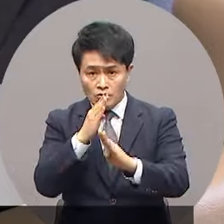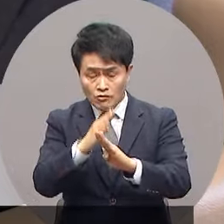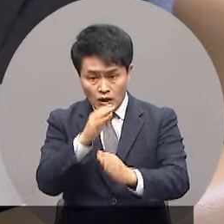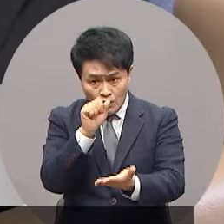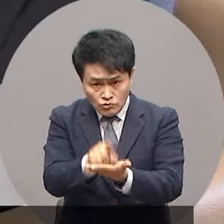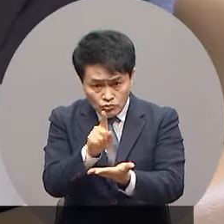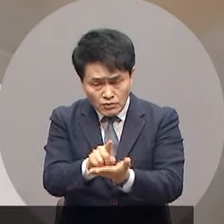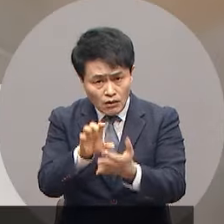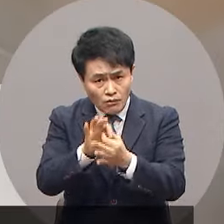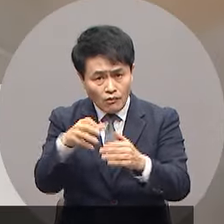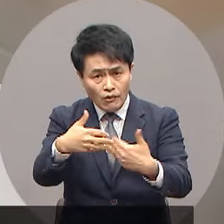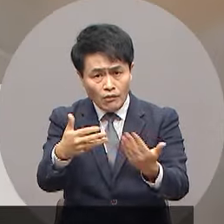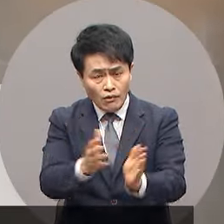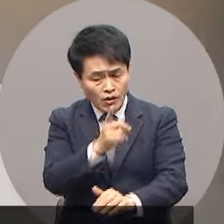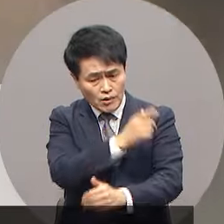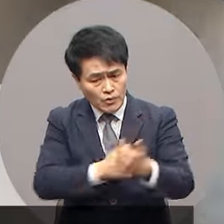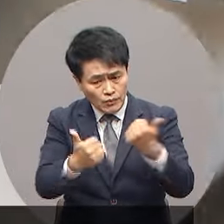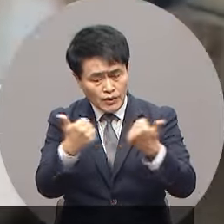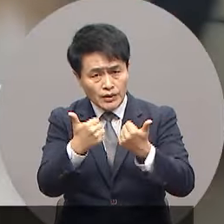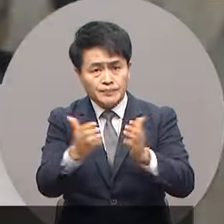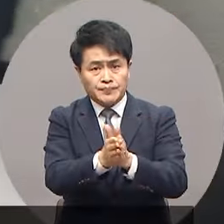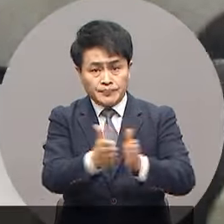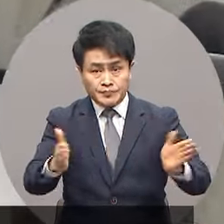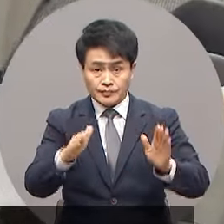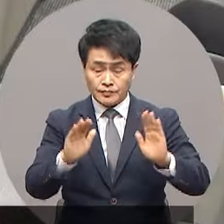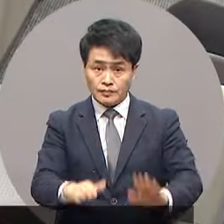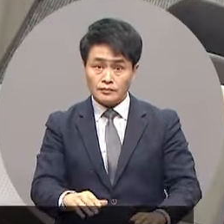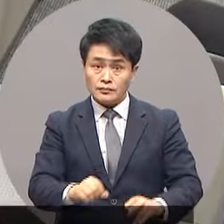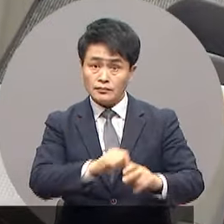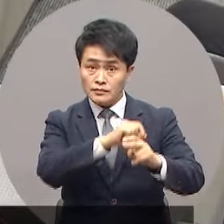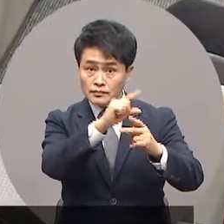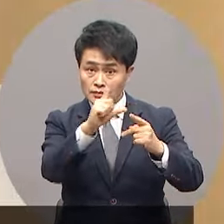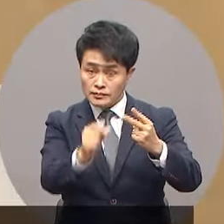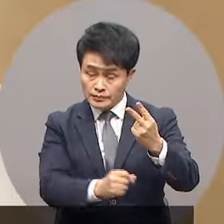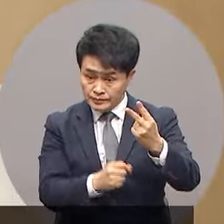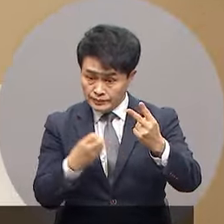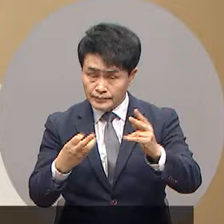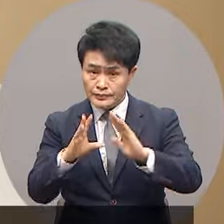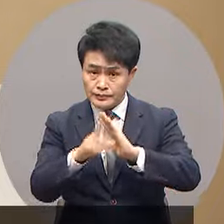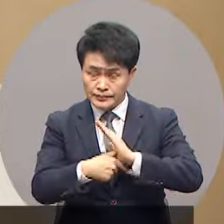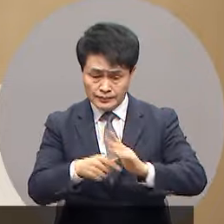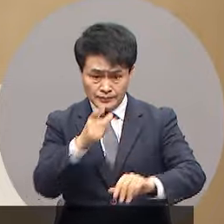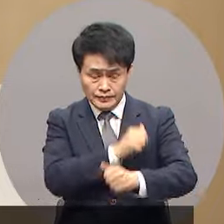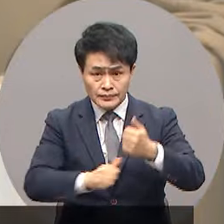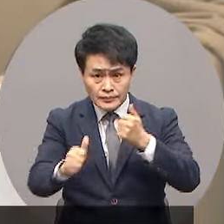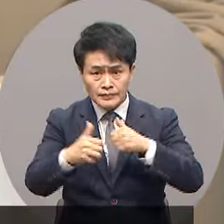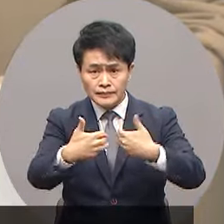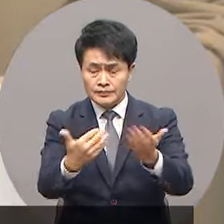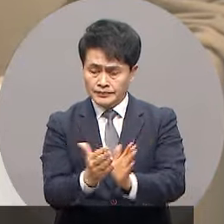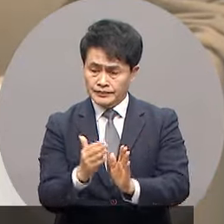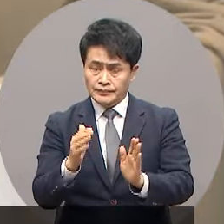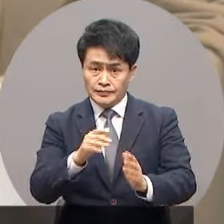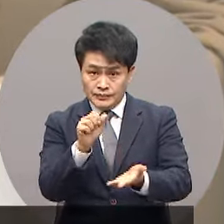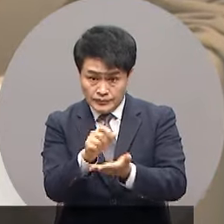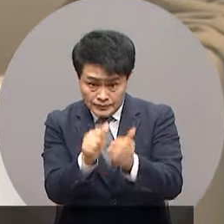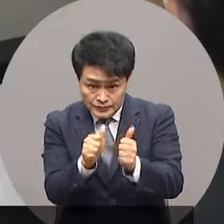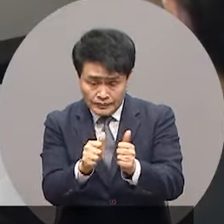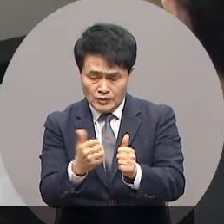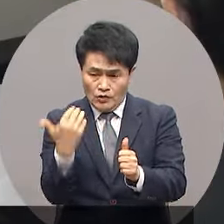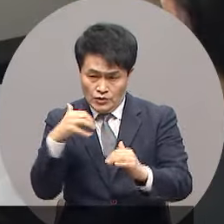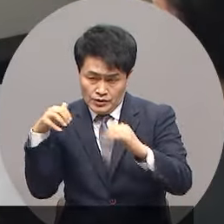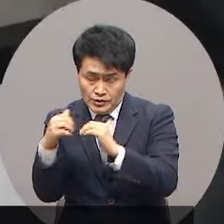관련한 임원 회의에 들어갔습니다 지난 13일 경기인 출신 임원들에이어서 어제 전력 강화